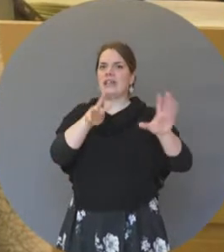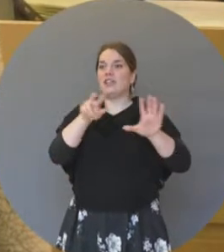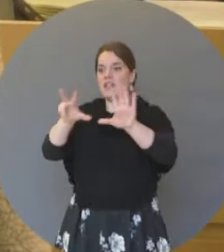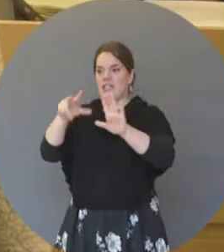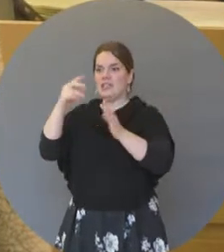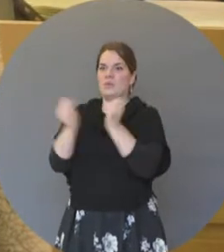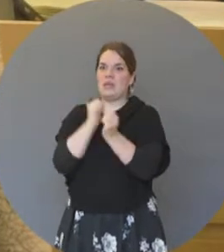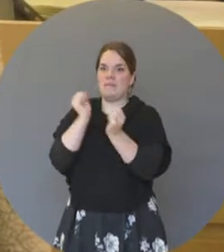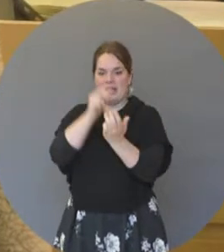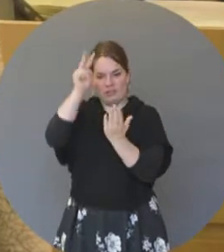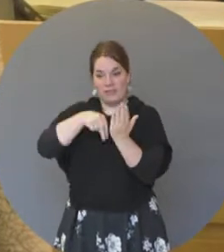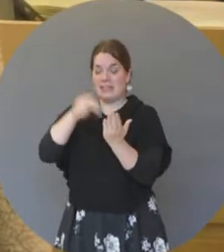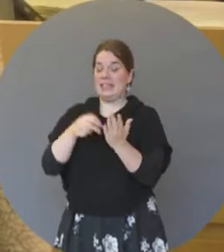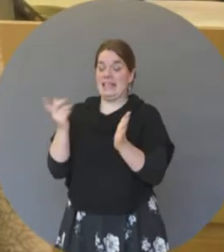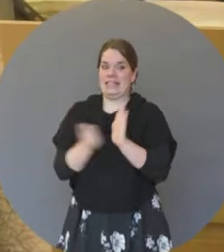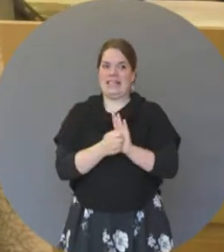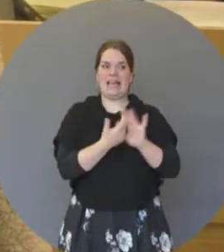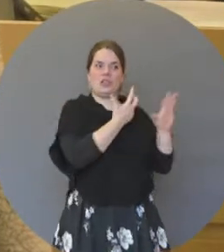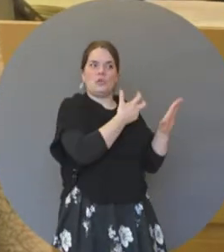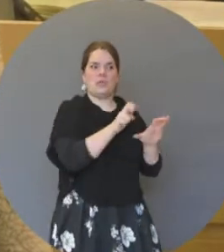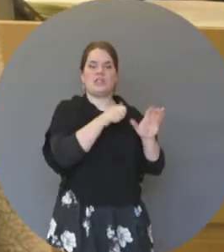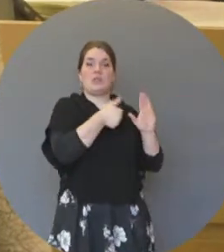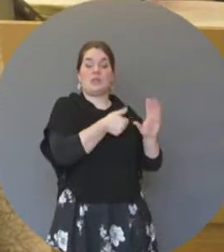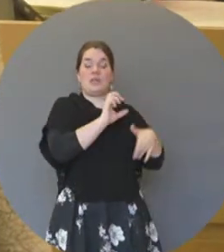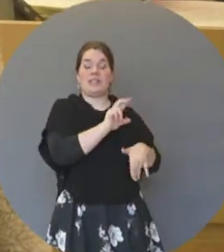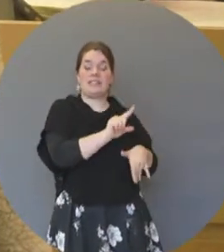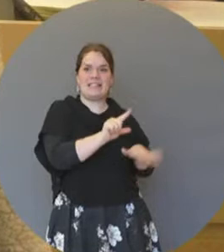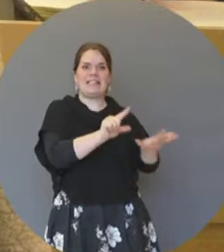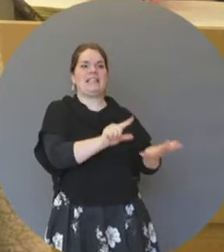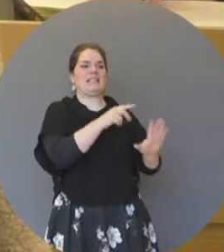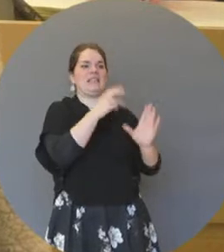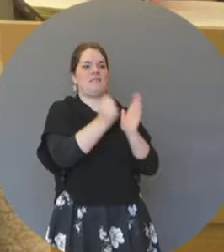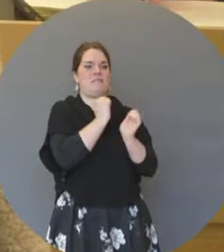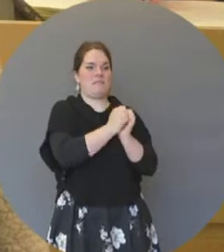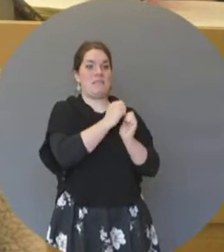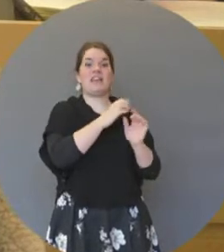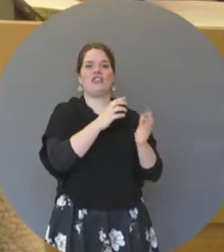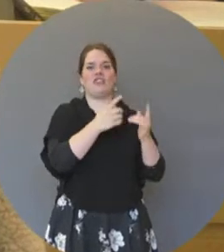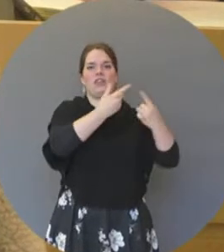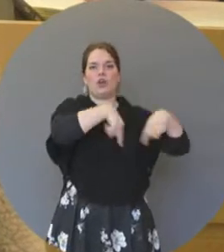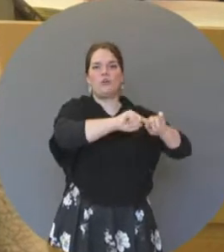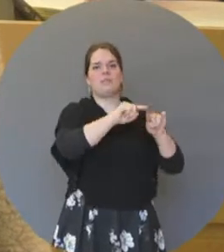j'aurai lu les 867 pages du rapport de la commission permanente